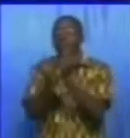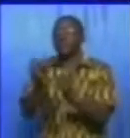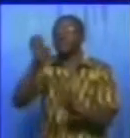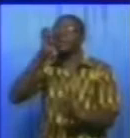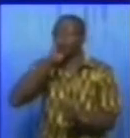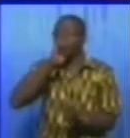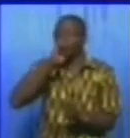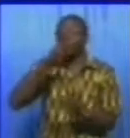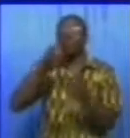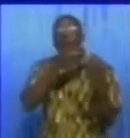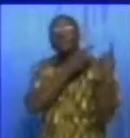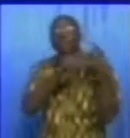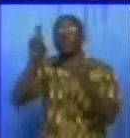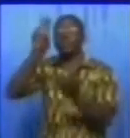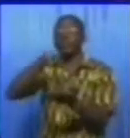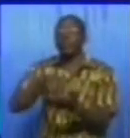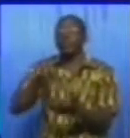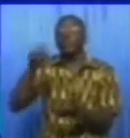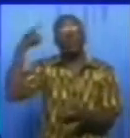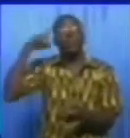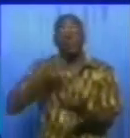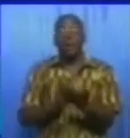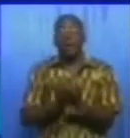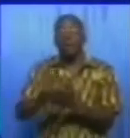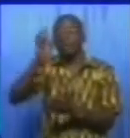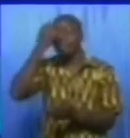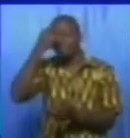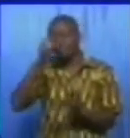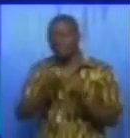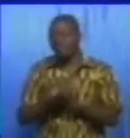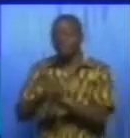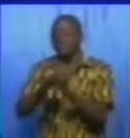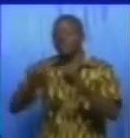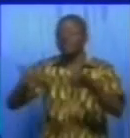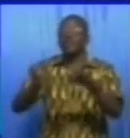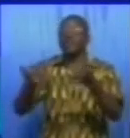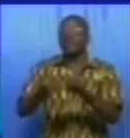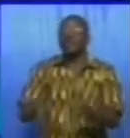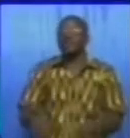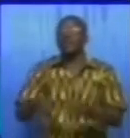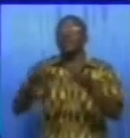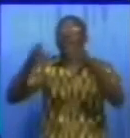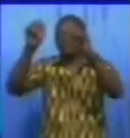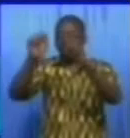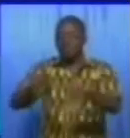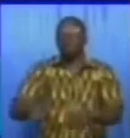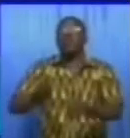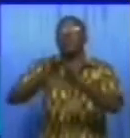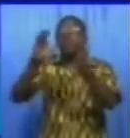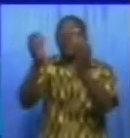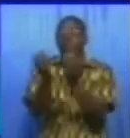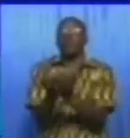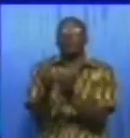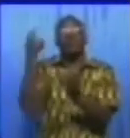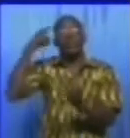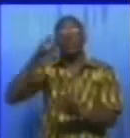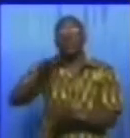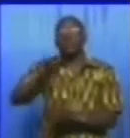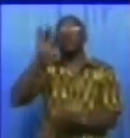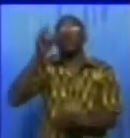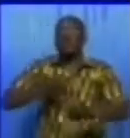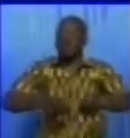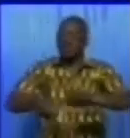entamées depuis 2000 par le gouvernement. Un ensemble de mesures qui confèrent le pouvoir aux communes pour réaliser et gérer